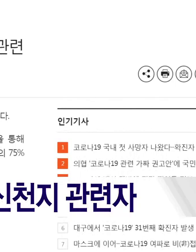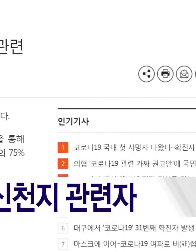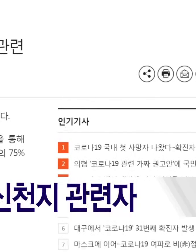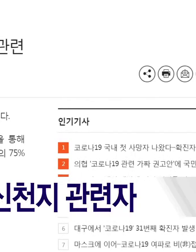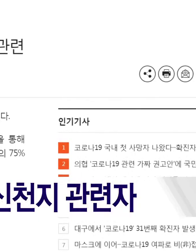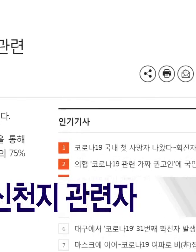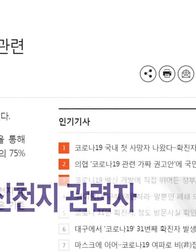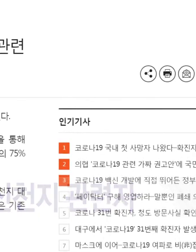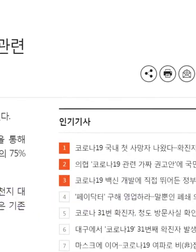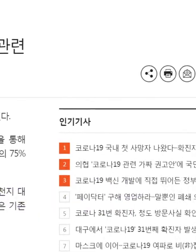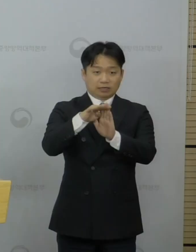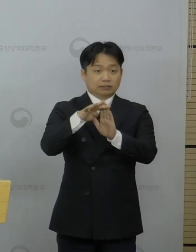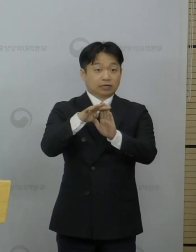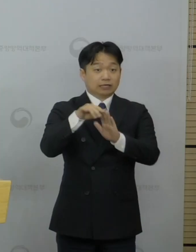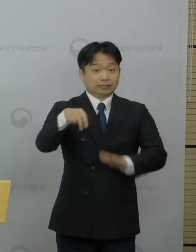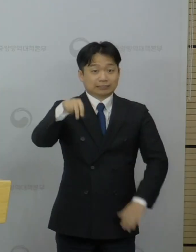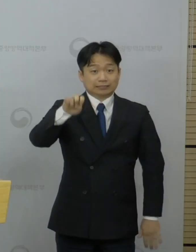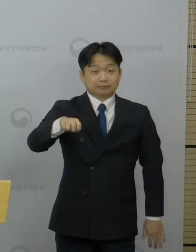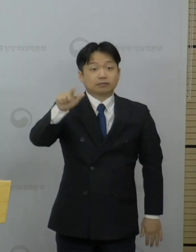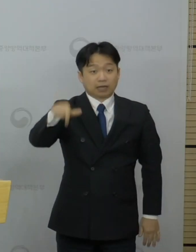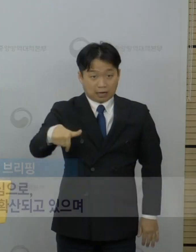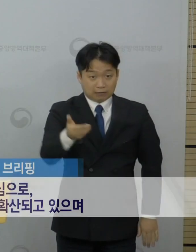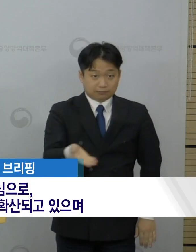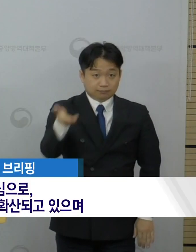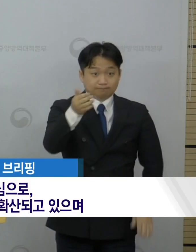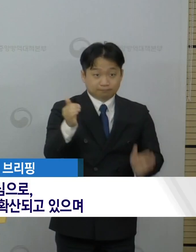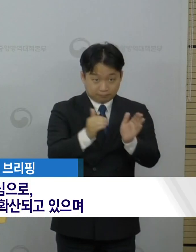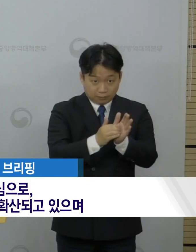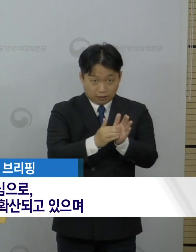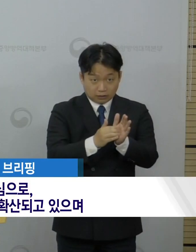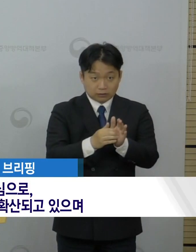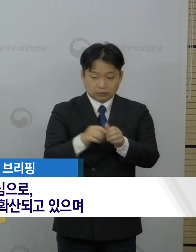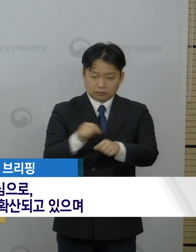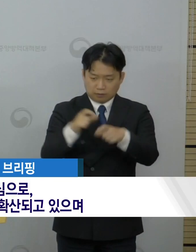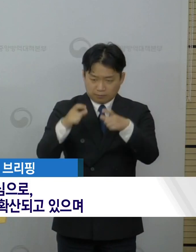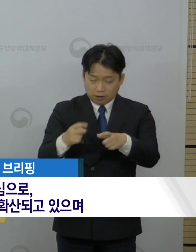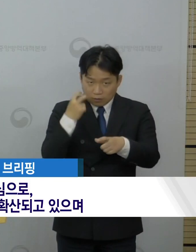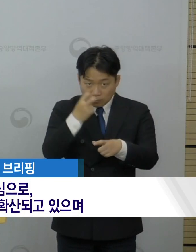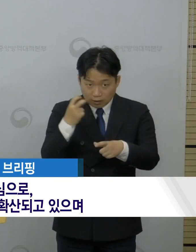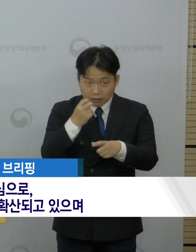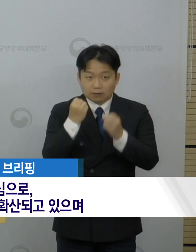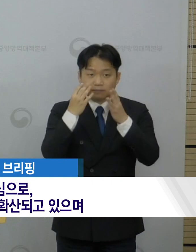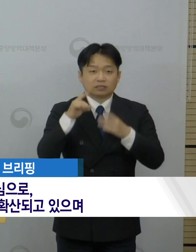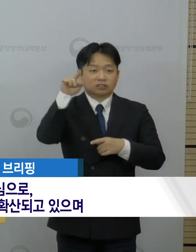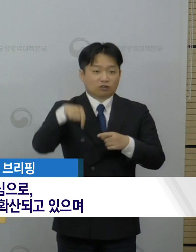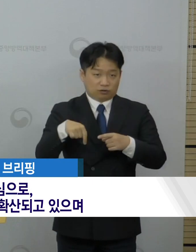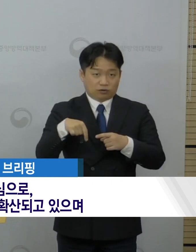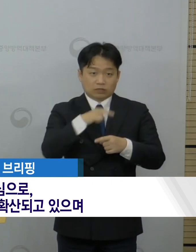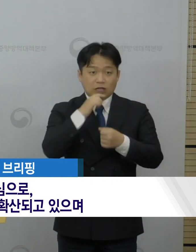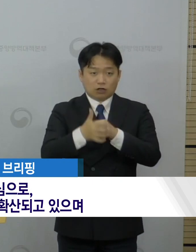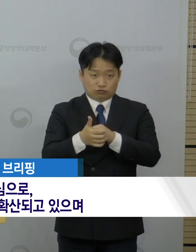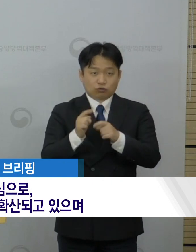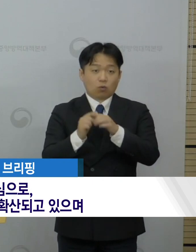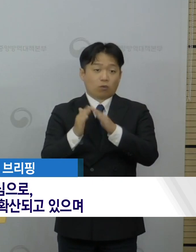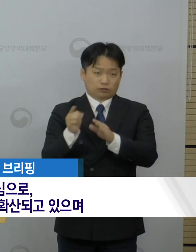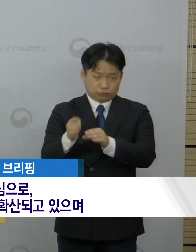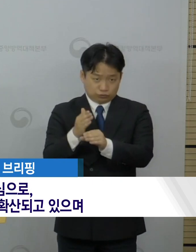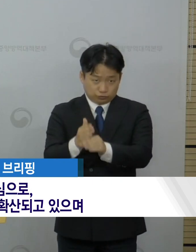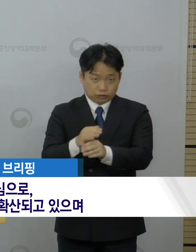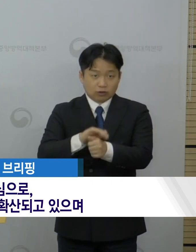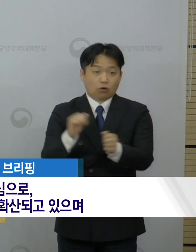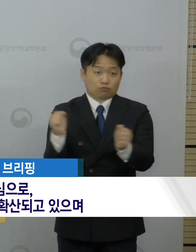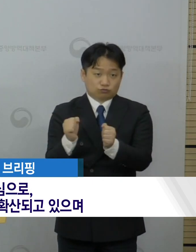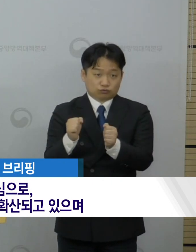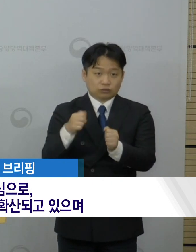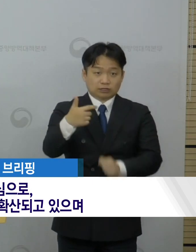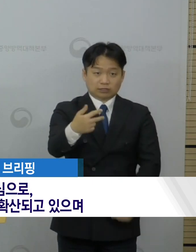육박합니다 감염병 특별관리 지역인 대구는 신천지 대구교회 를 중심으로 경북은